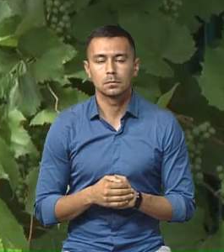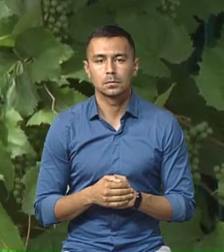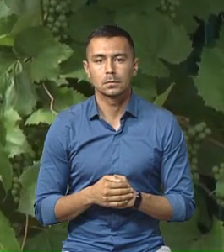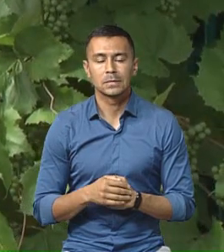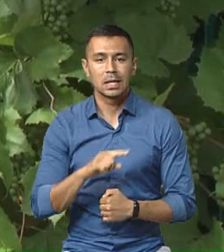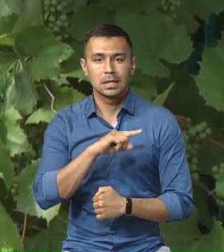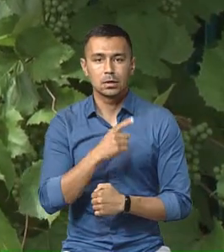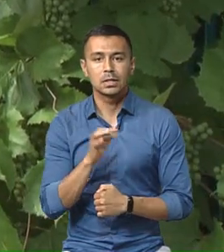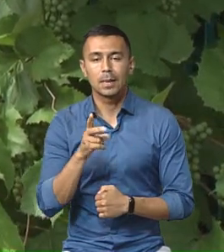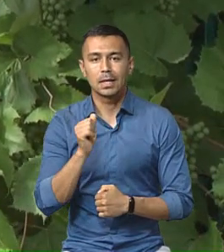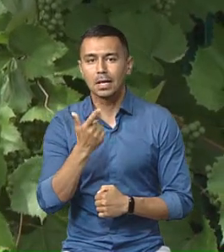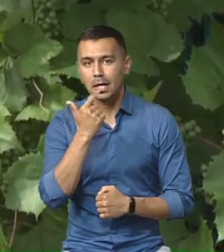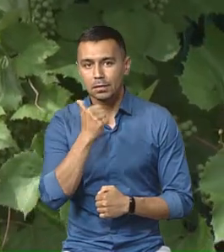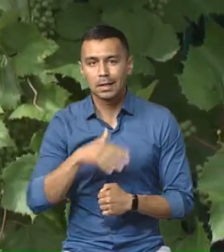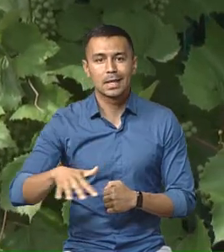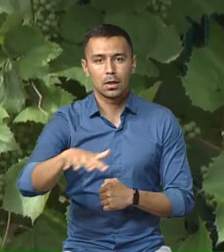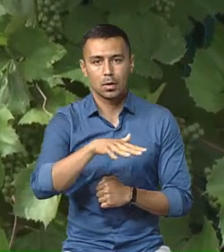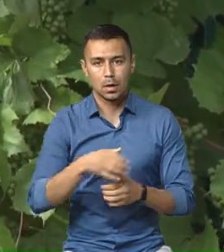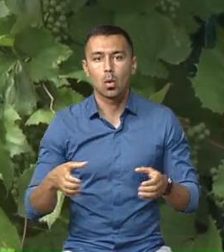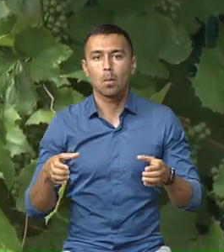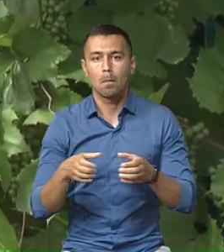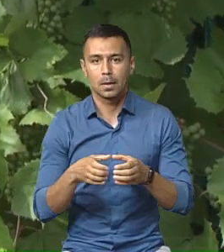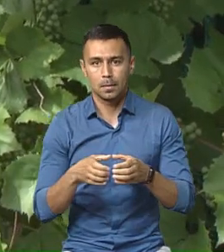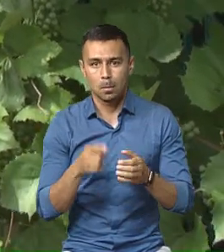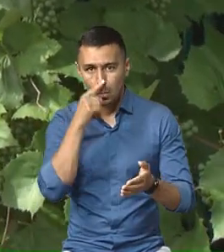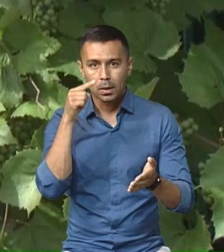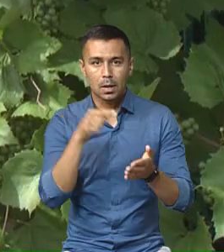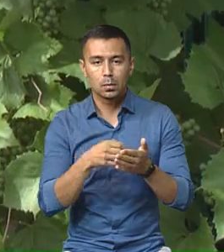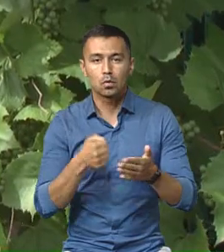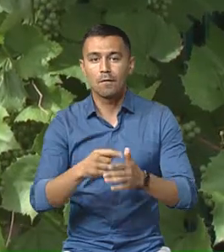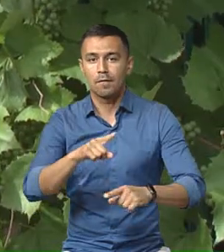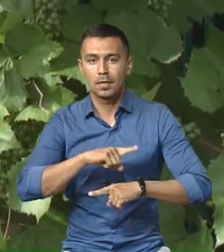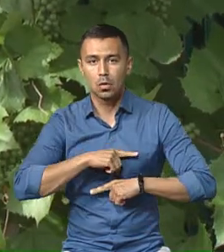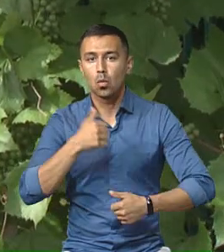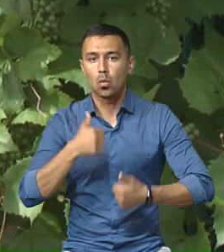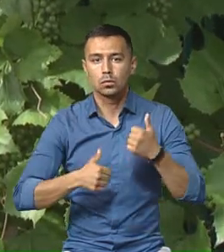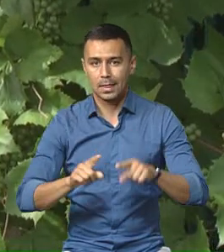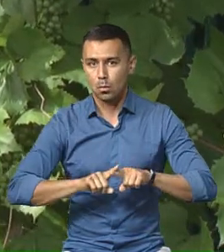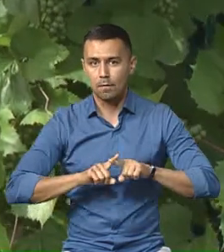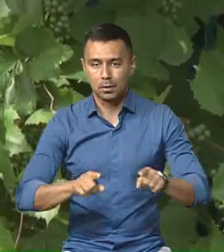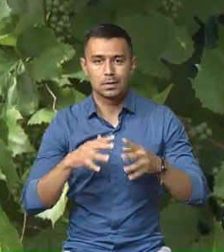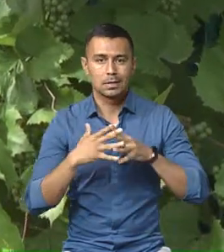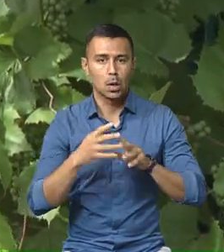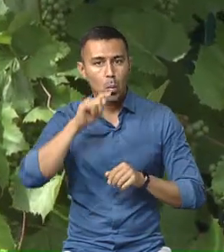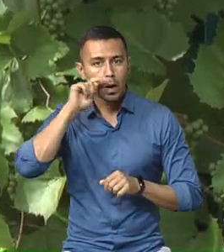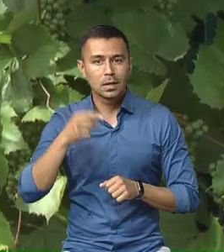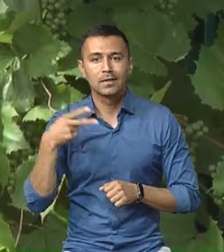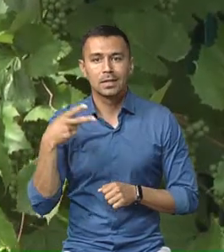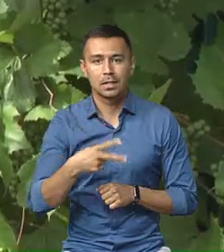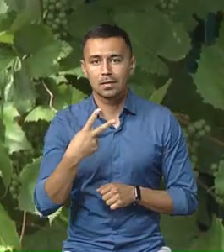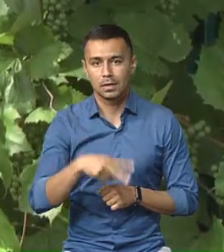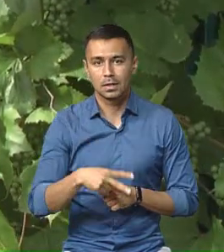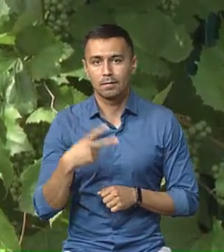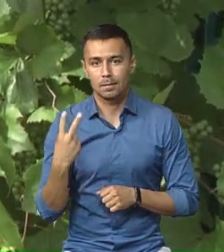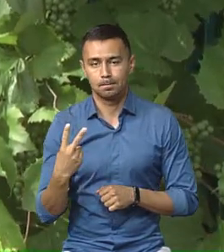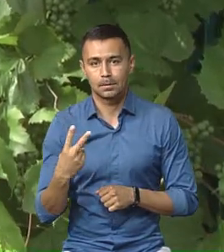Село Западинці Красилівської територіальної громади потрапило до фіналу конкурсу «Неймовірні села